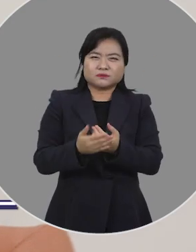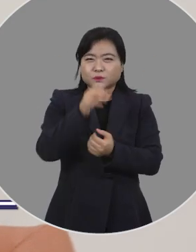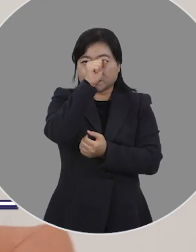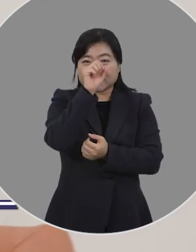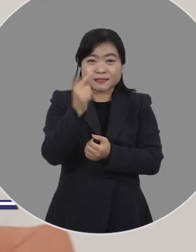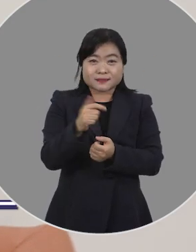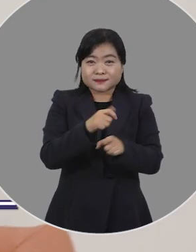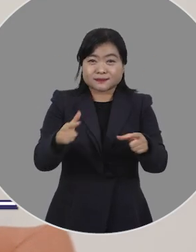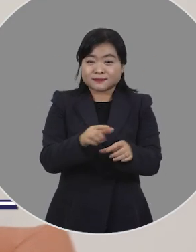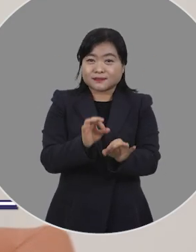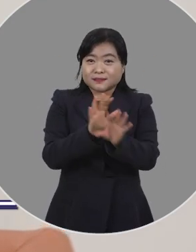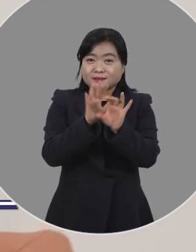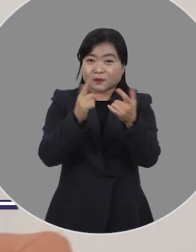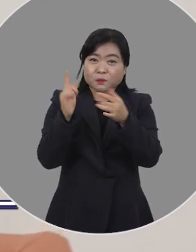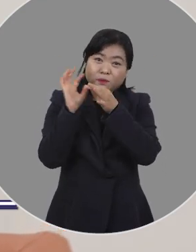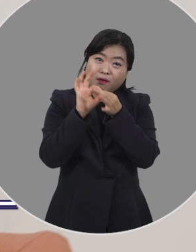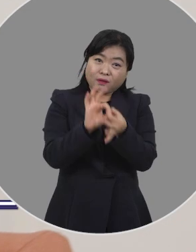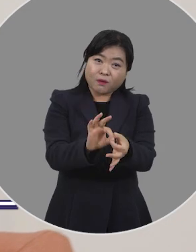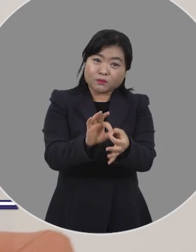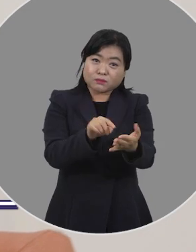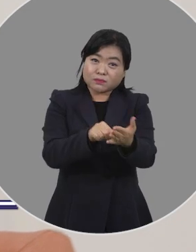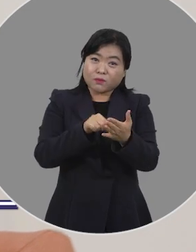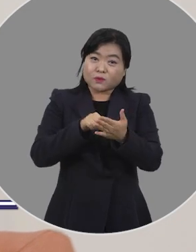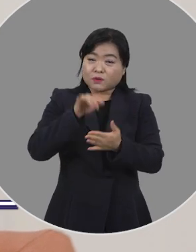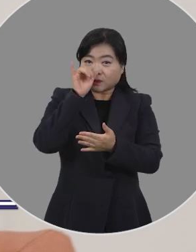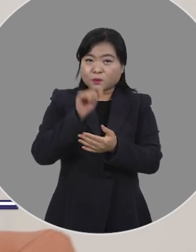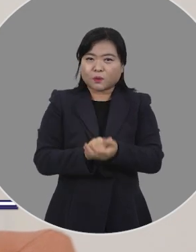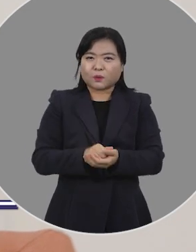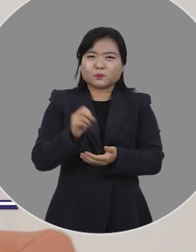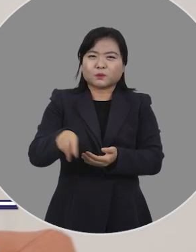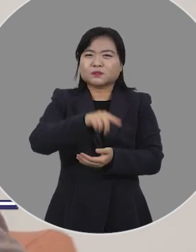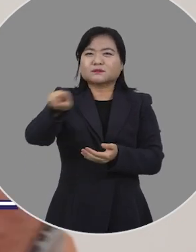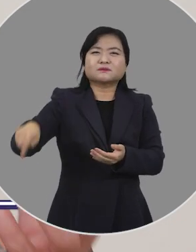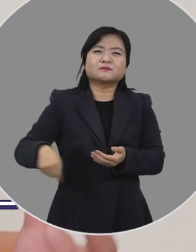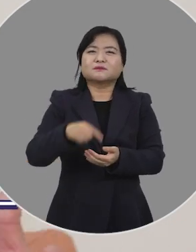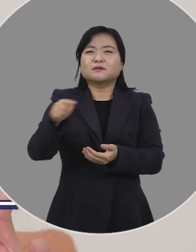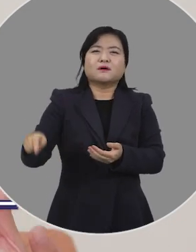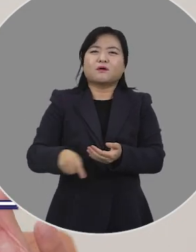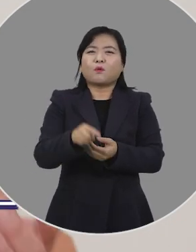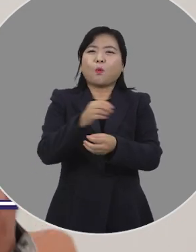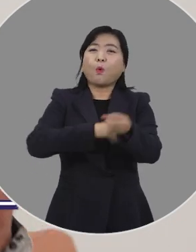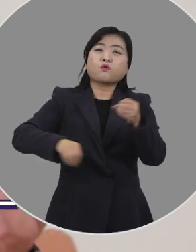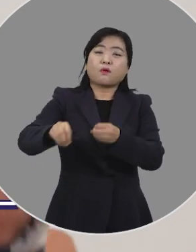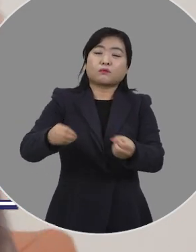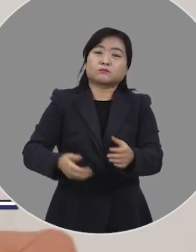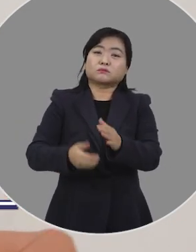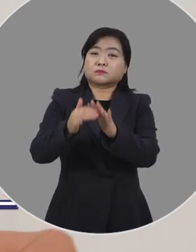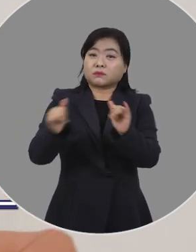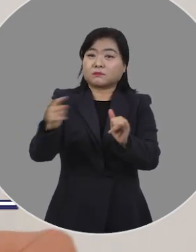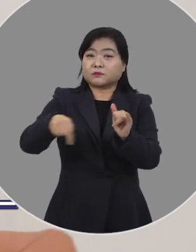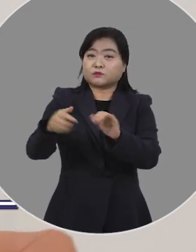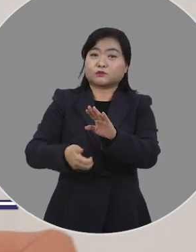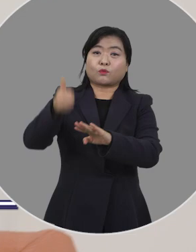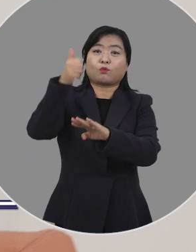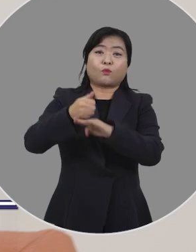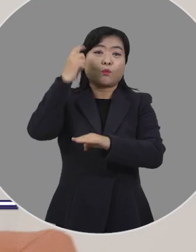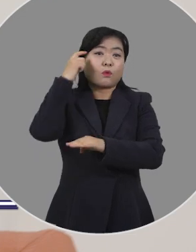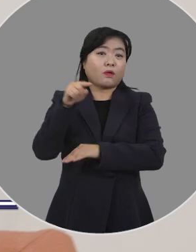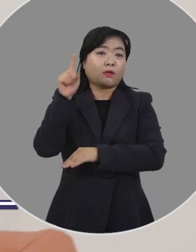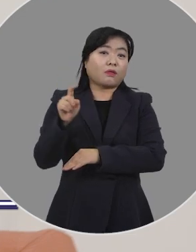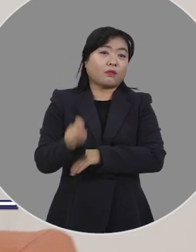사라지지 않고 이렇게 지속되고 있고 심지어 그걸 하는 사람들이 잘 되고 있을까라는 질문을 우리가 오랫동안 가져왔기